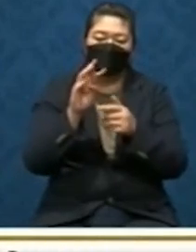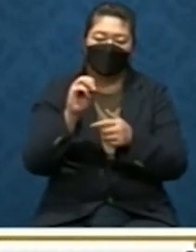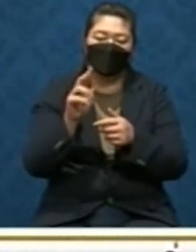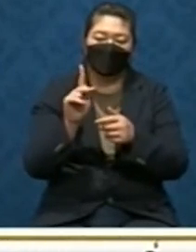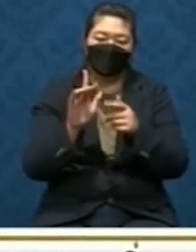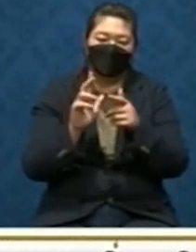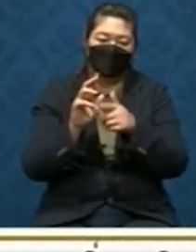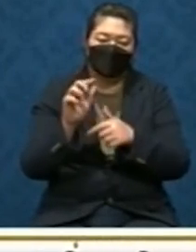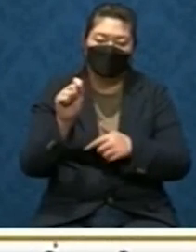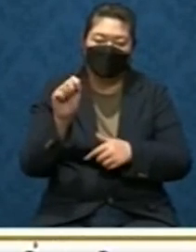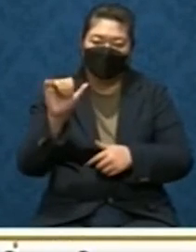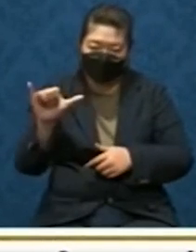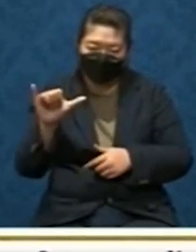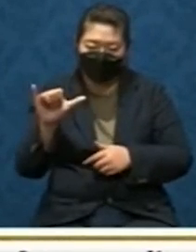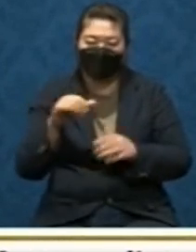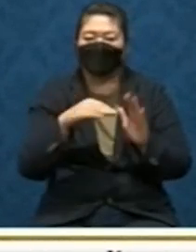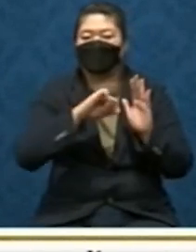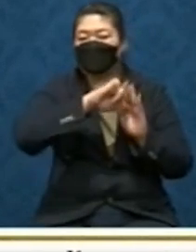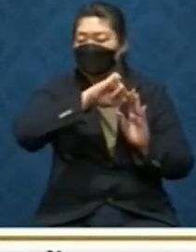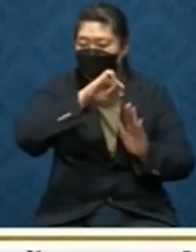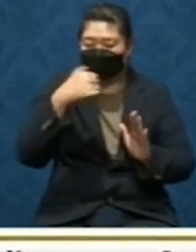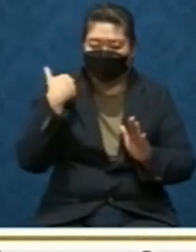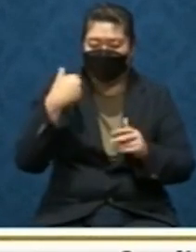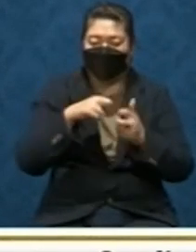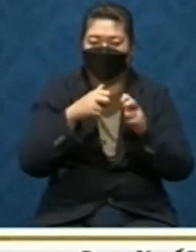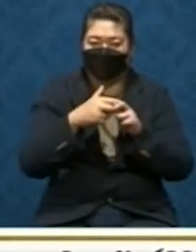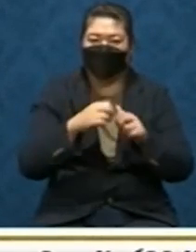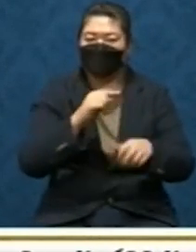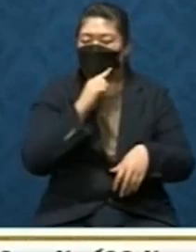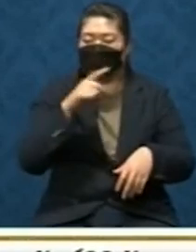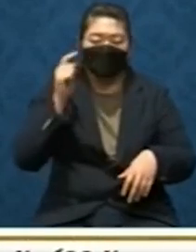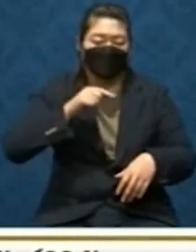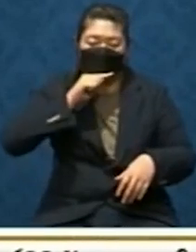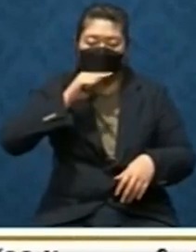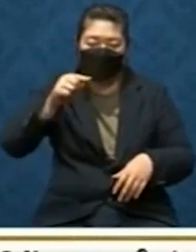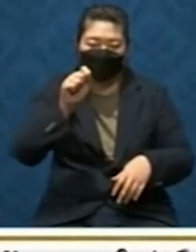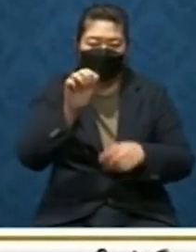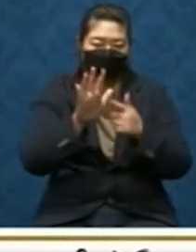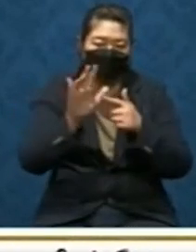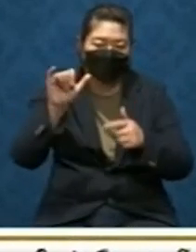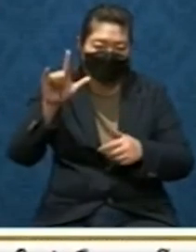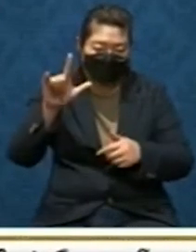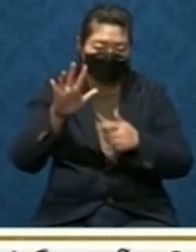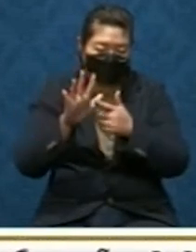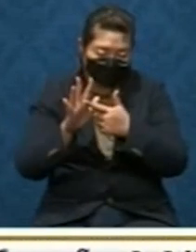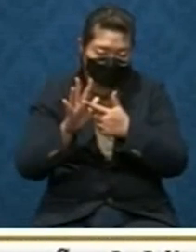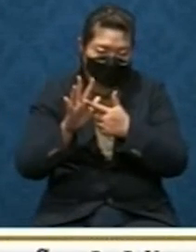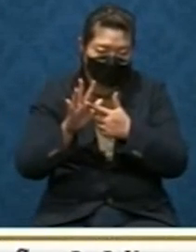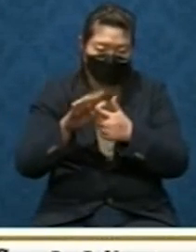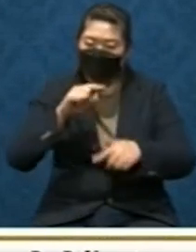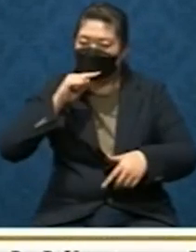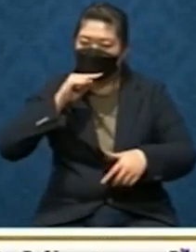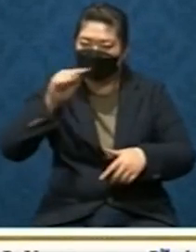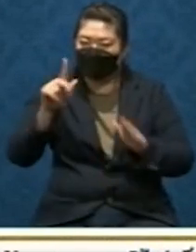และการรับผิดชอบของการใช้กฎหมายอาญาถ้ามีส่วนใดส่วนหนึ่งของกระบวนการยุติธรรมใช้